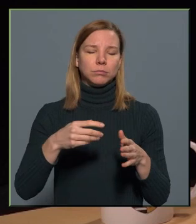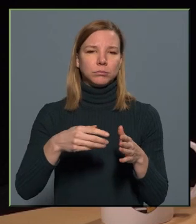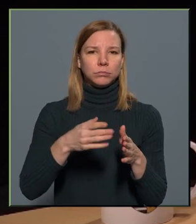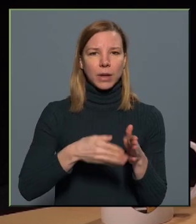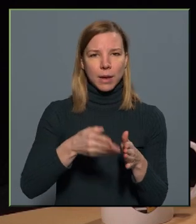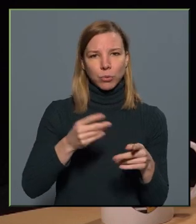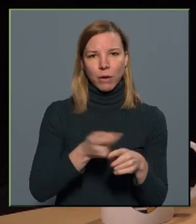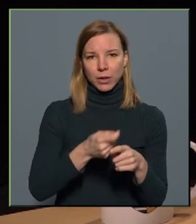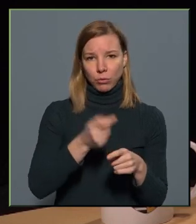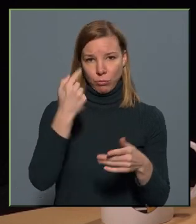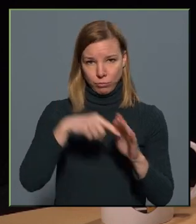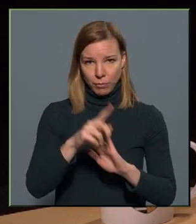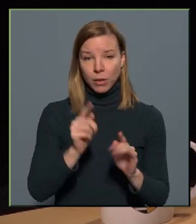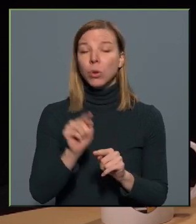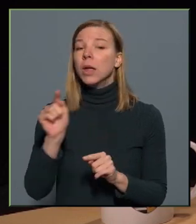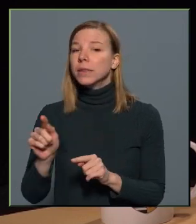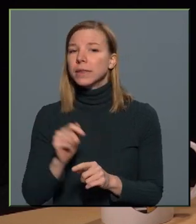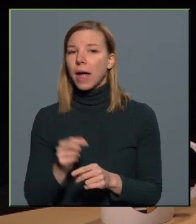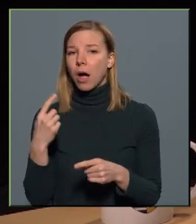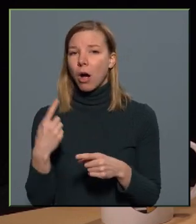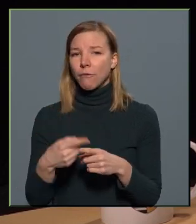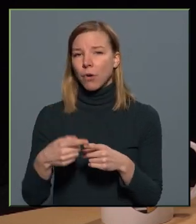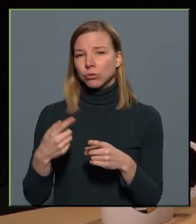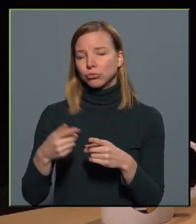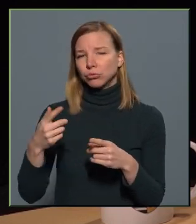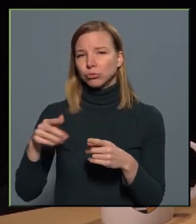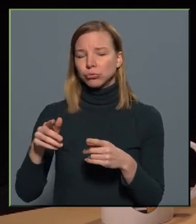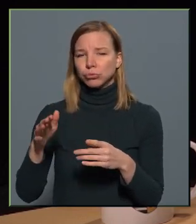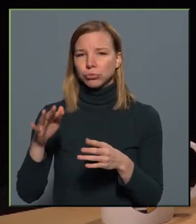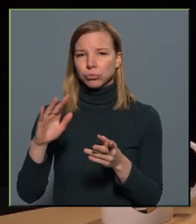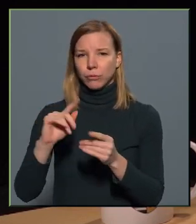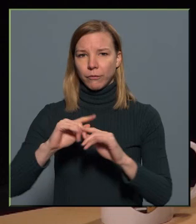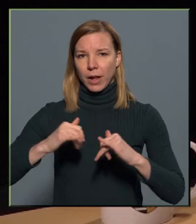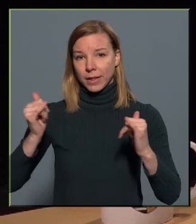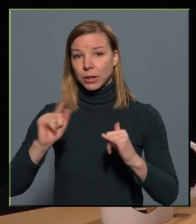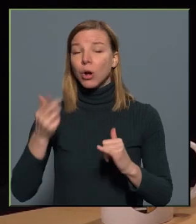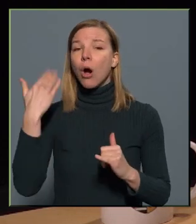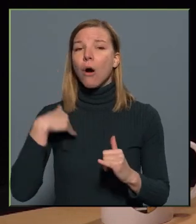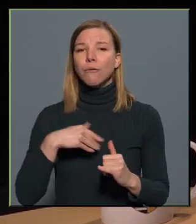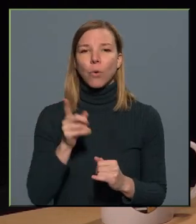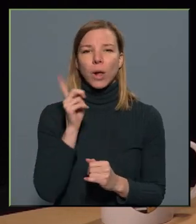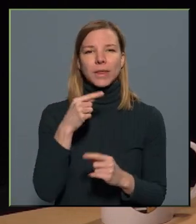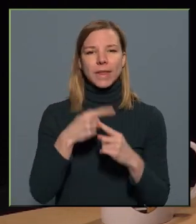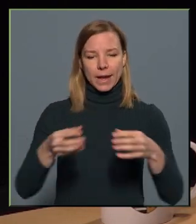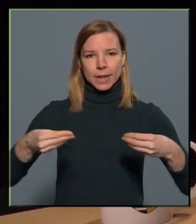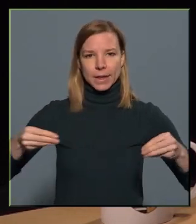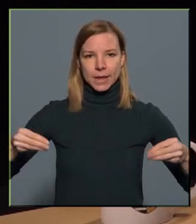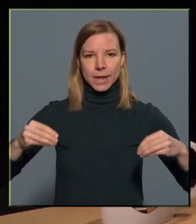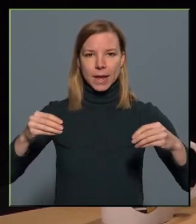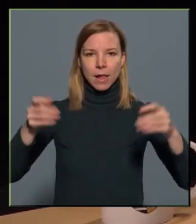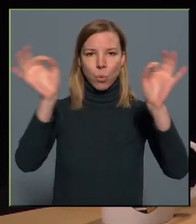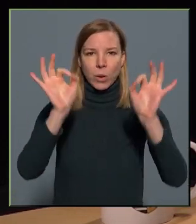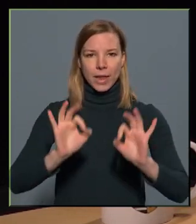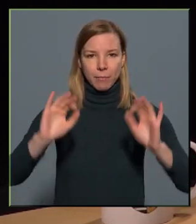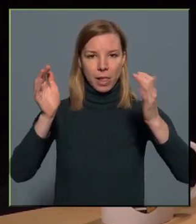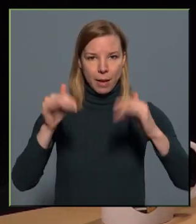volt textil üzemnek a megújítása, vagy pontosabban teljes lebontás, és utána egy új